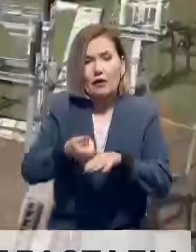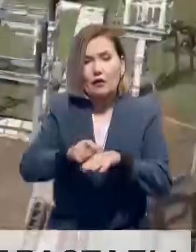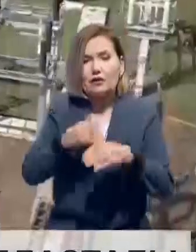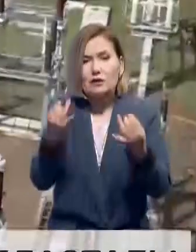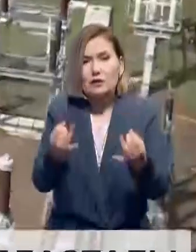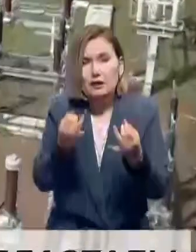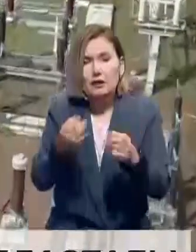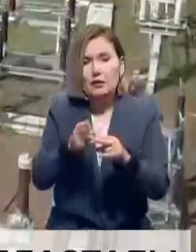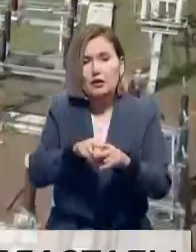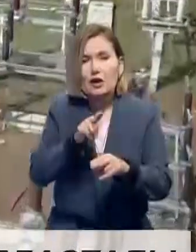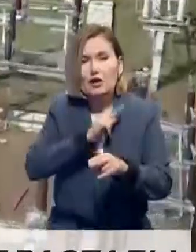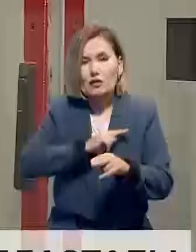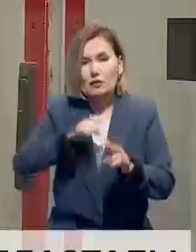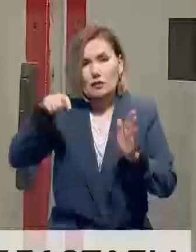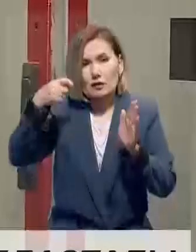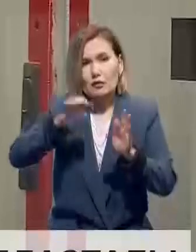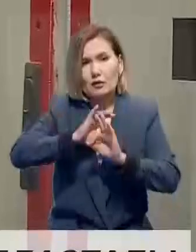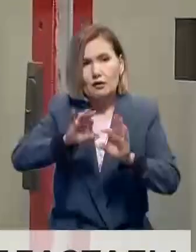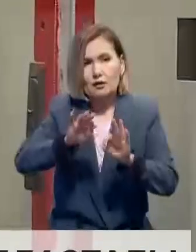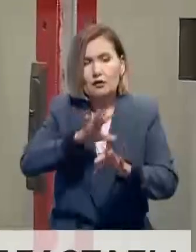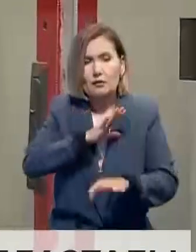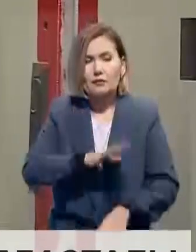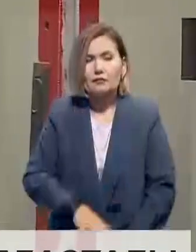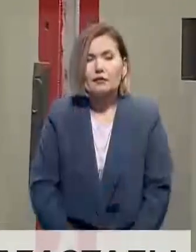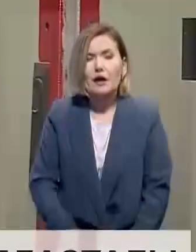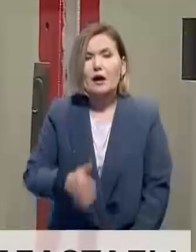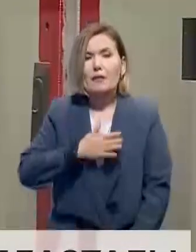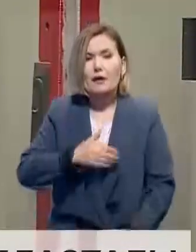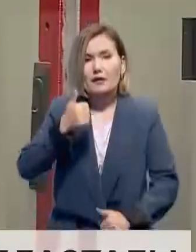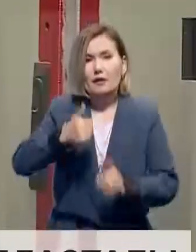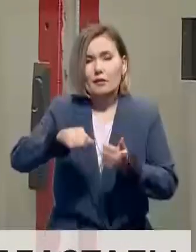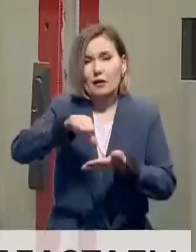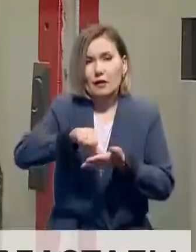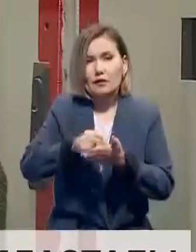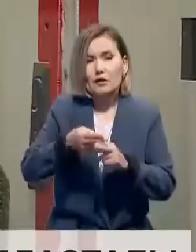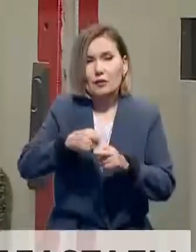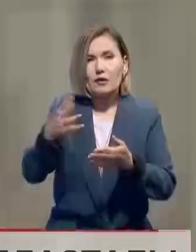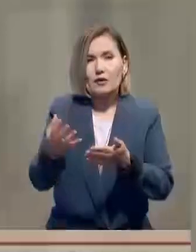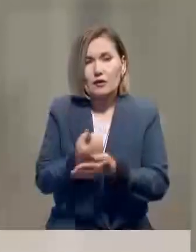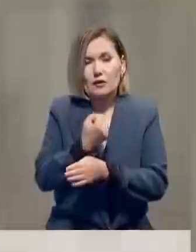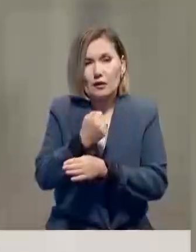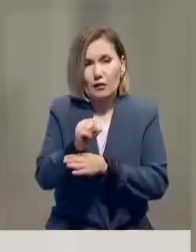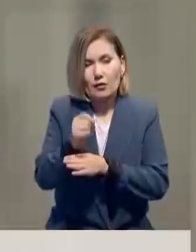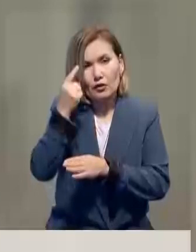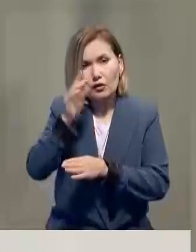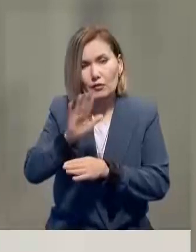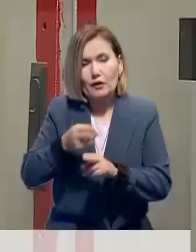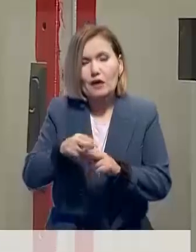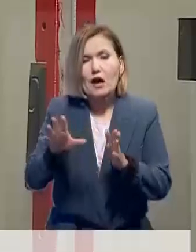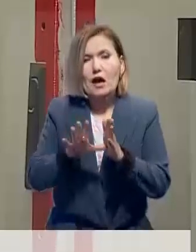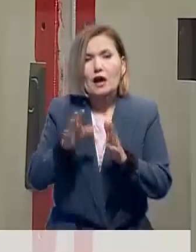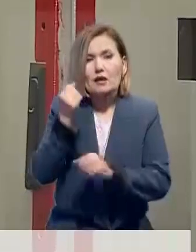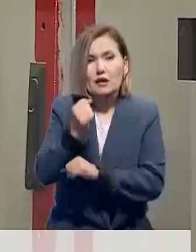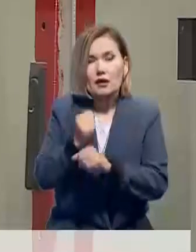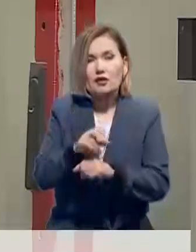басым еңбегін баяндаған. Я участвовал в конкурсе. Мен байқауға қатысып қана қоймай, жеңемін деп ойламадым. Біздің энергетиктердің